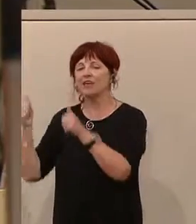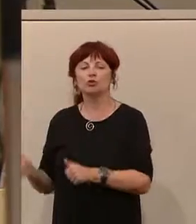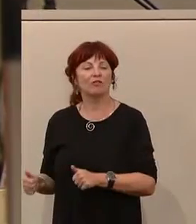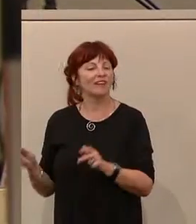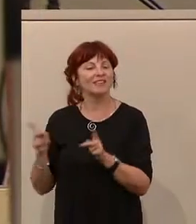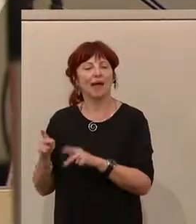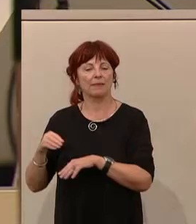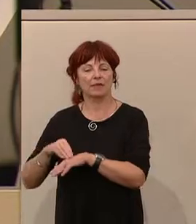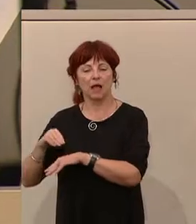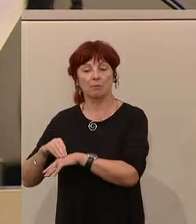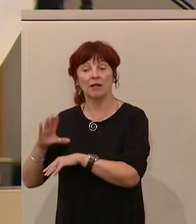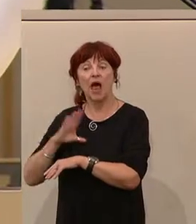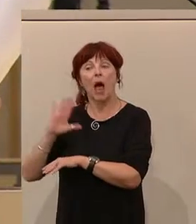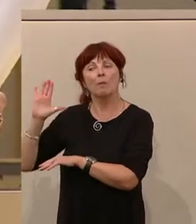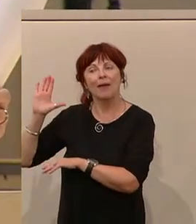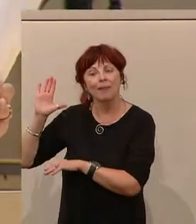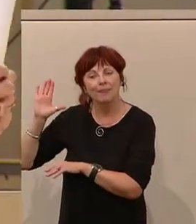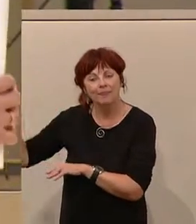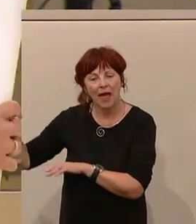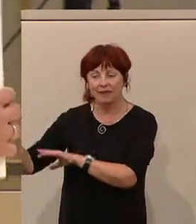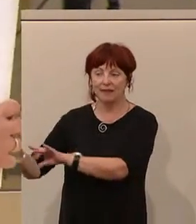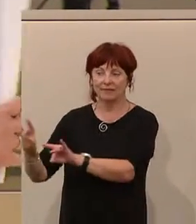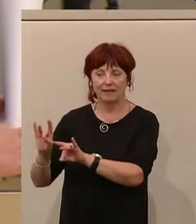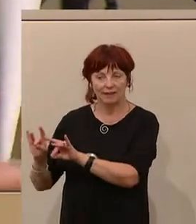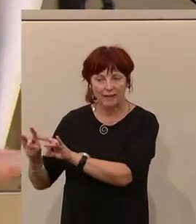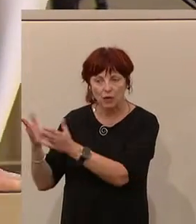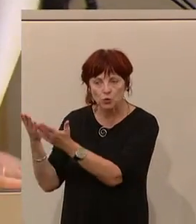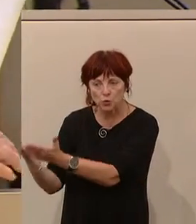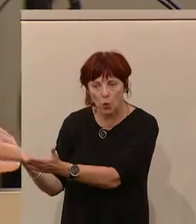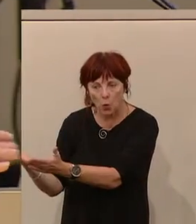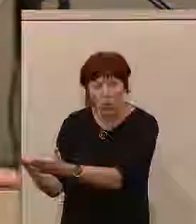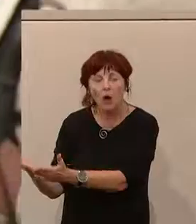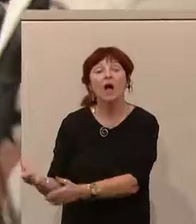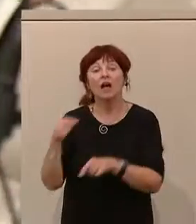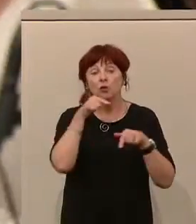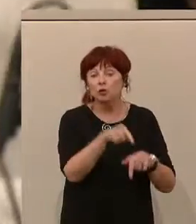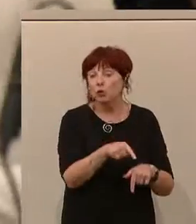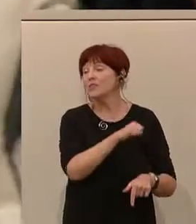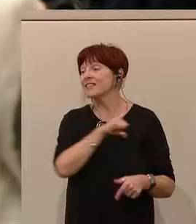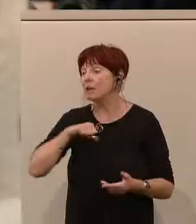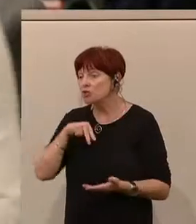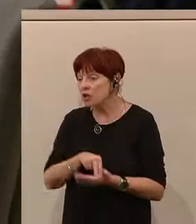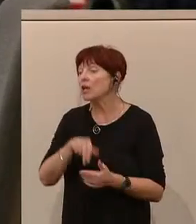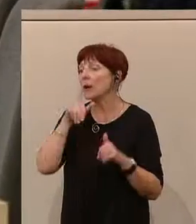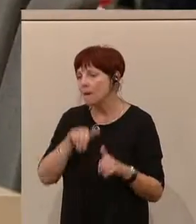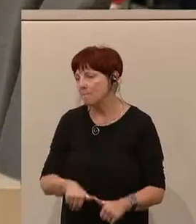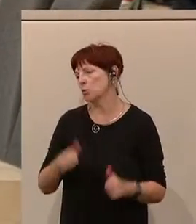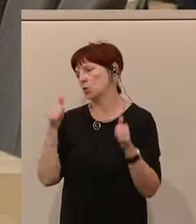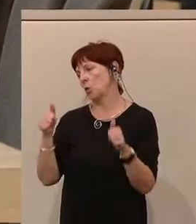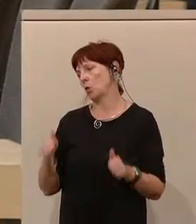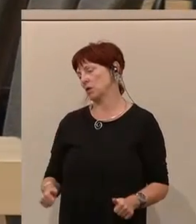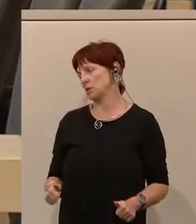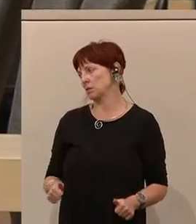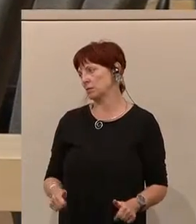Sie werkeln, und würden Sie das in der Wirtschaft machen, wären Sie jetzt in der Industrie. Die